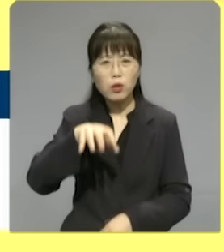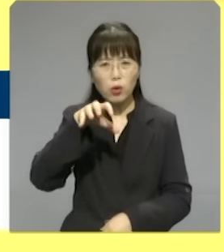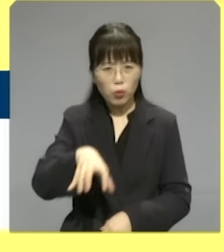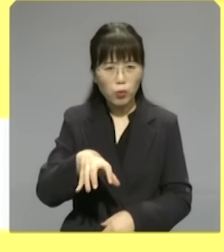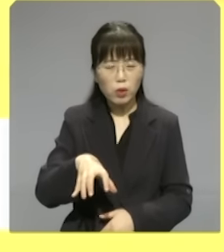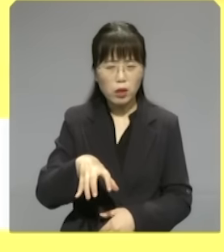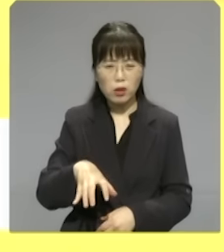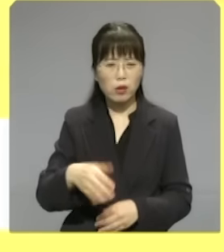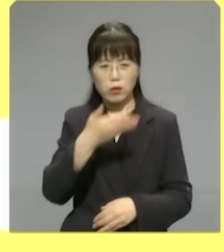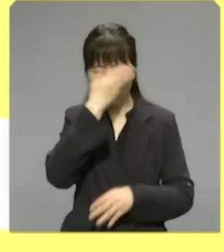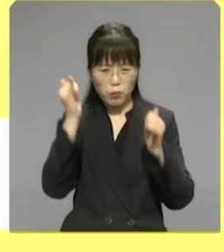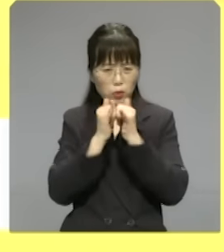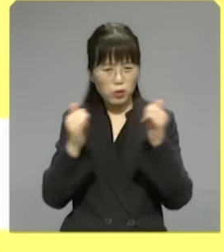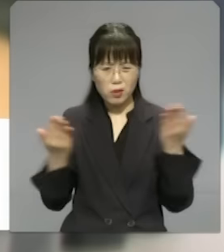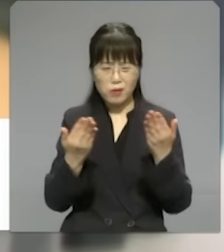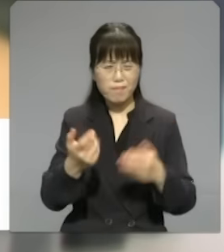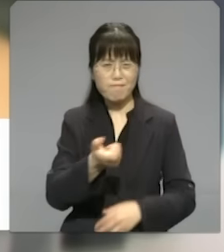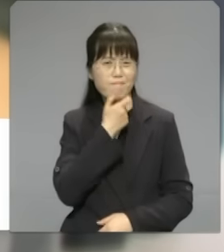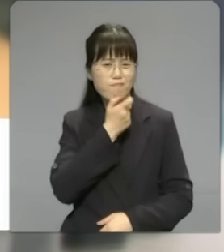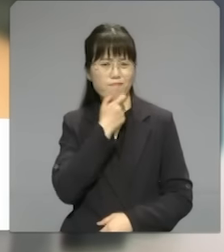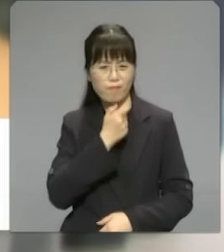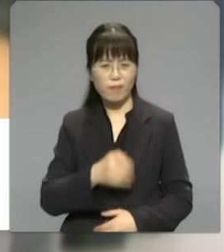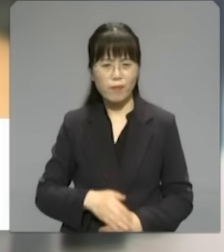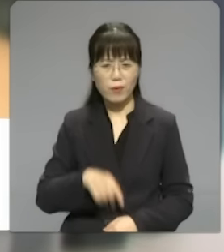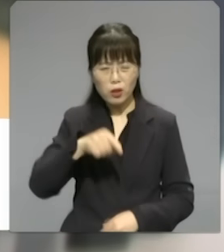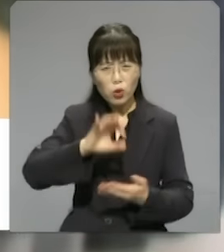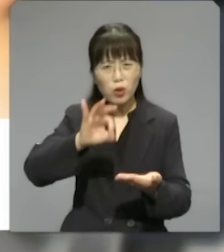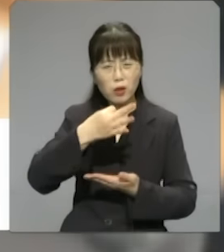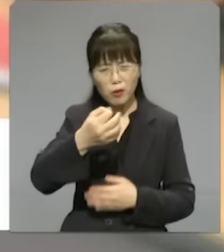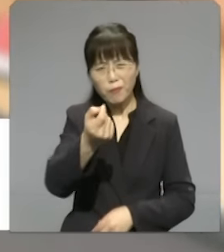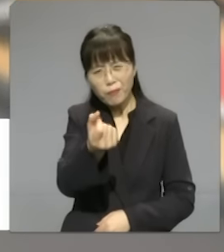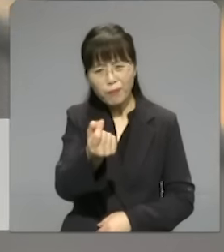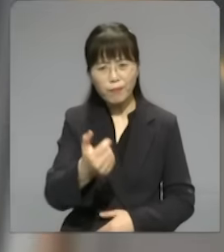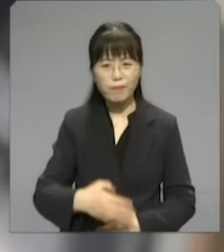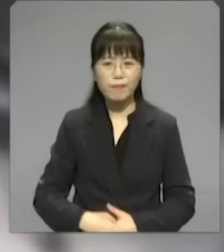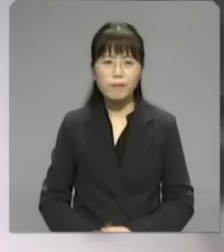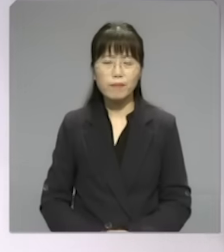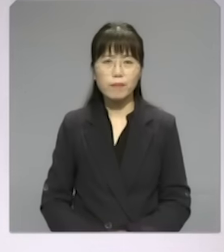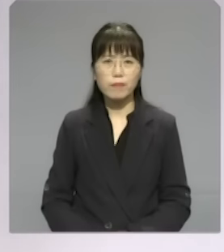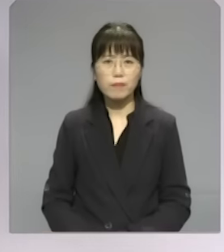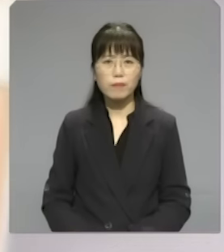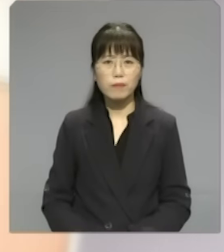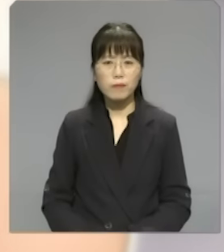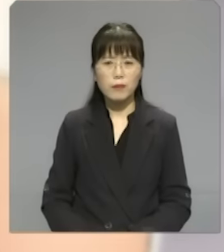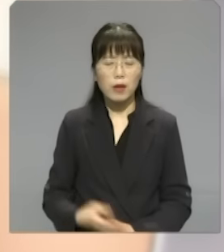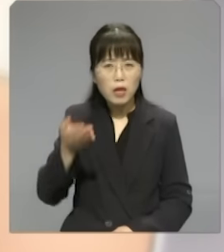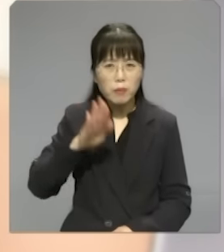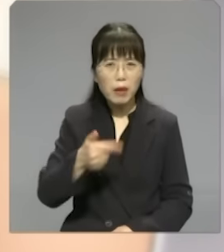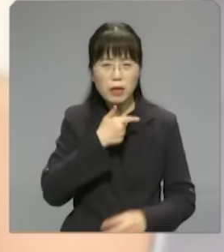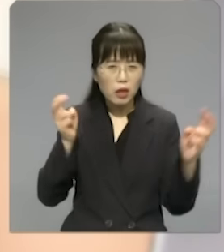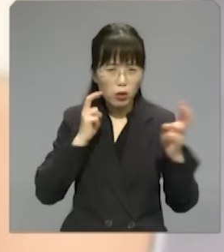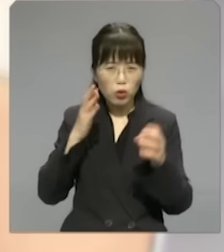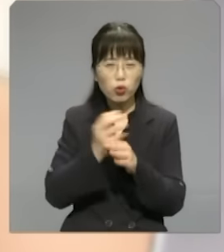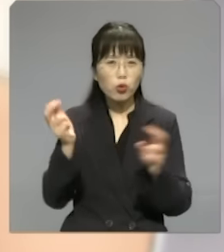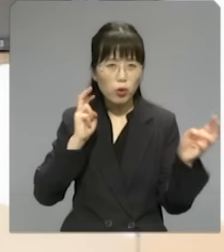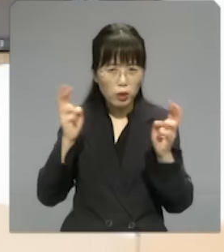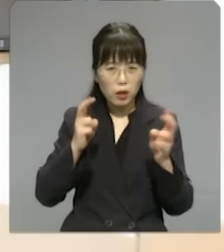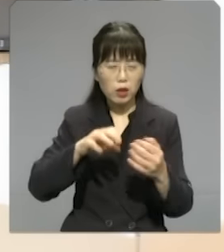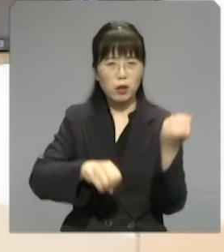데서 젊은 친구들이 일하려고 하지 않죠. 거기다가 이제 임금까지 낮으니까. 다만 대기업과